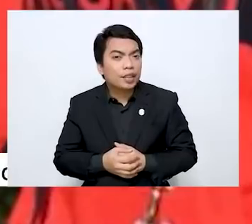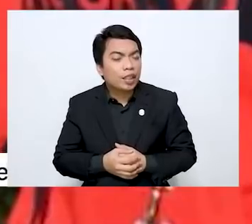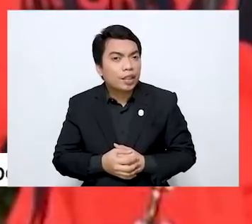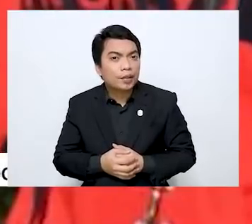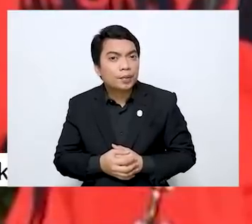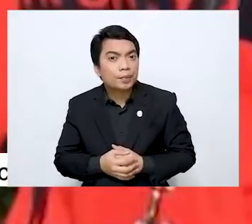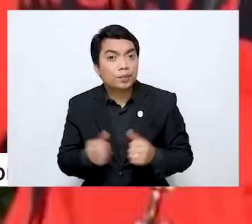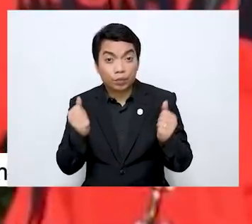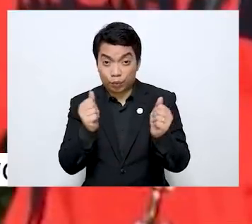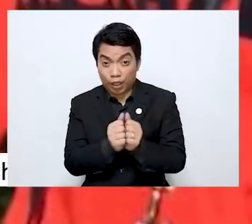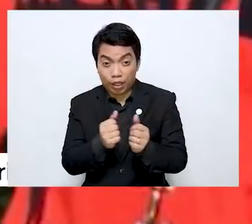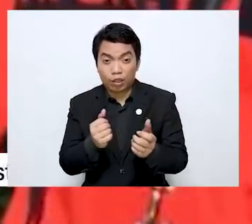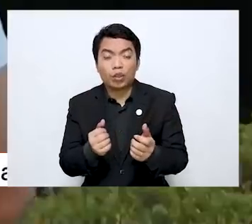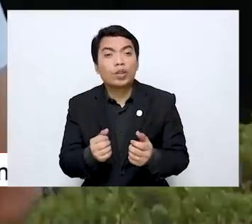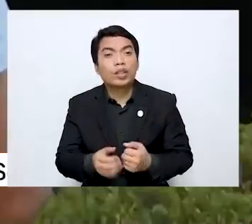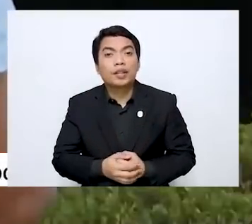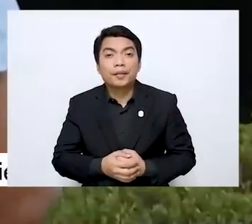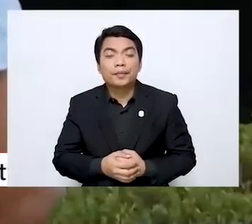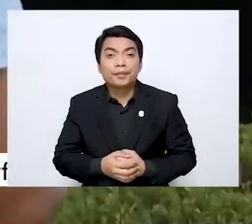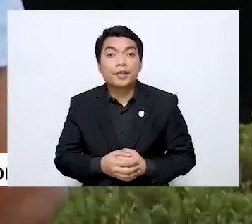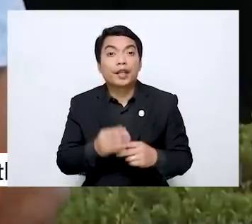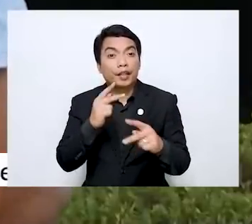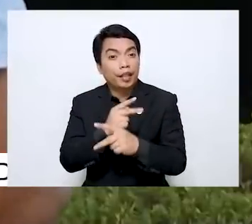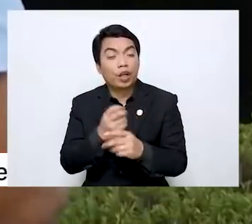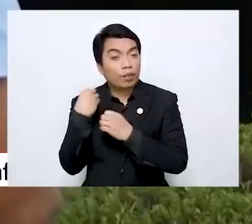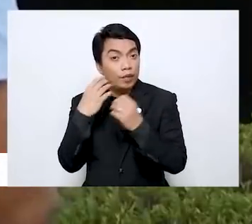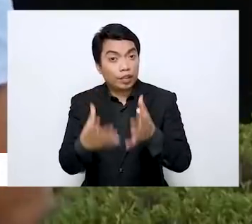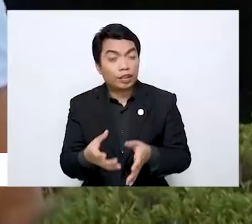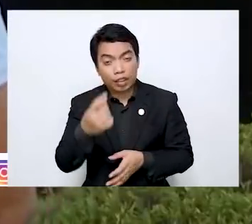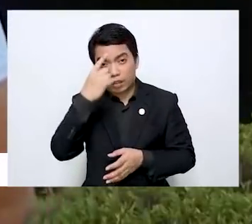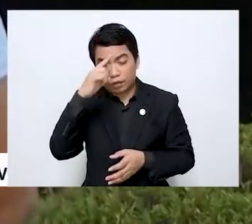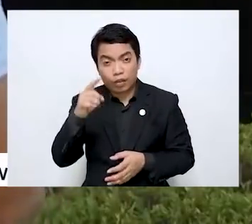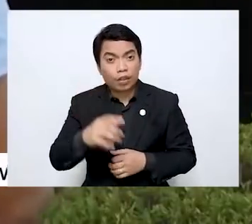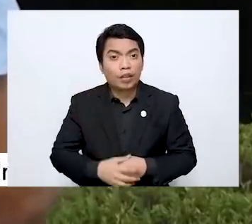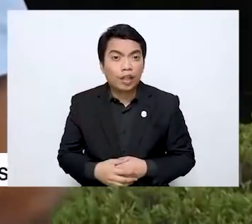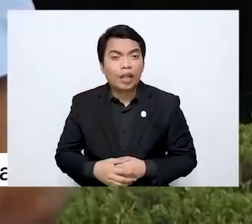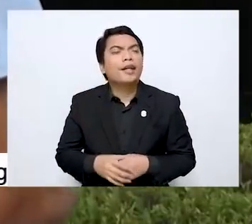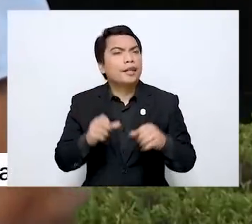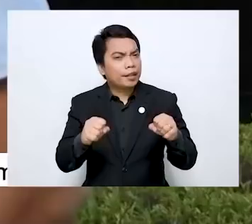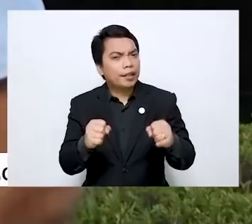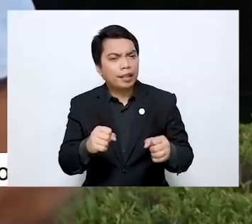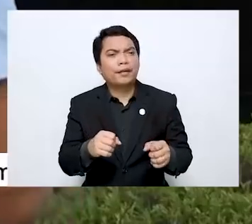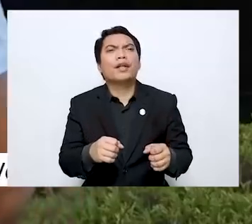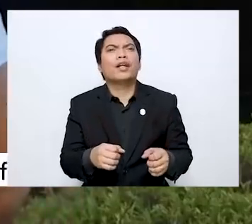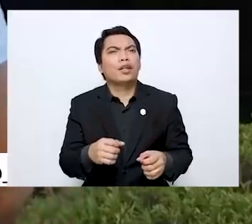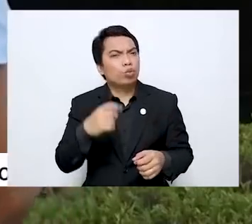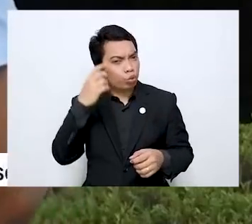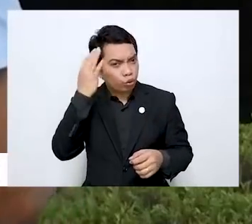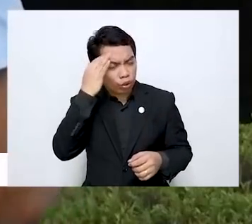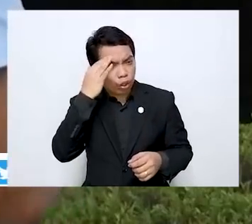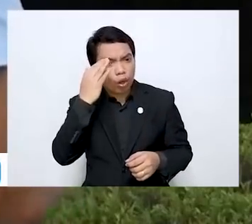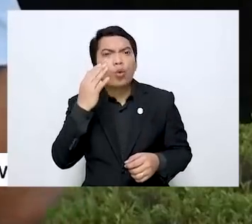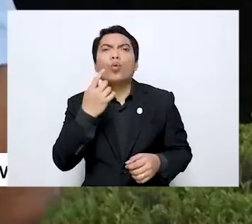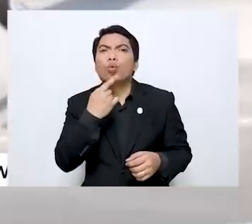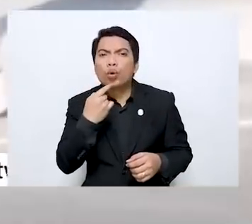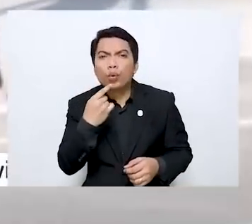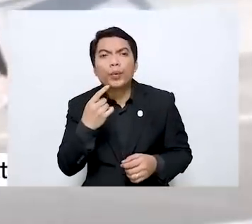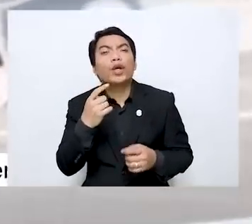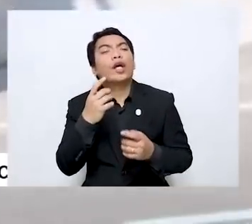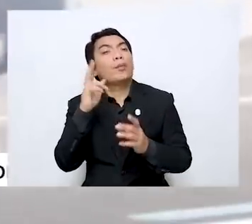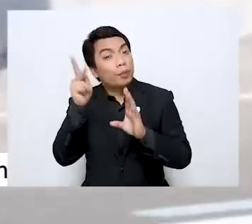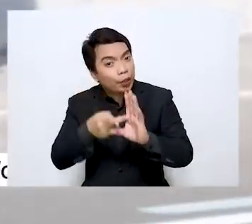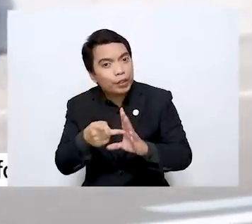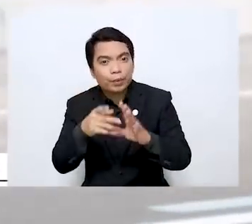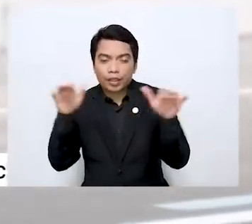sa agenda ng mga katiwala upang kunin yung mga pangalan kung sino yung makikipagkaisa sa ganitong aktibidad. Isa